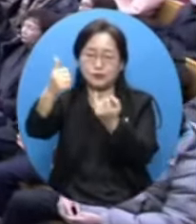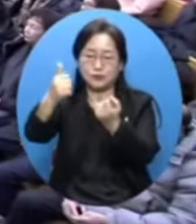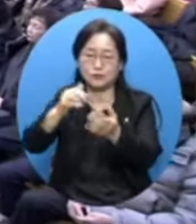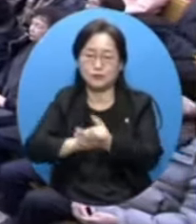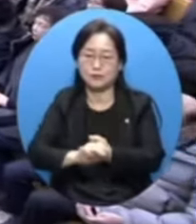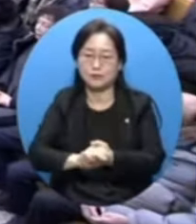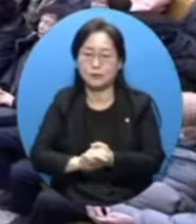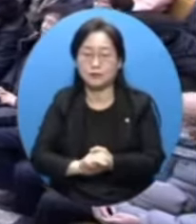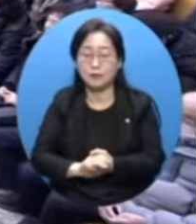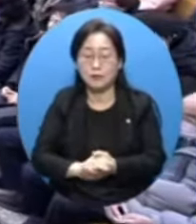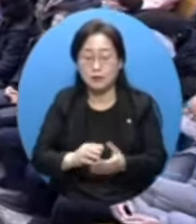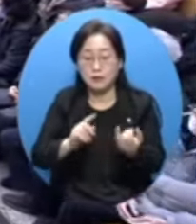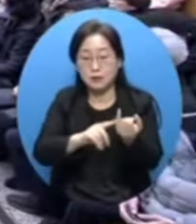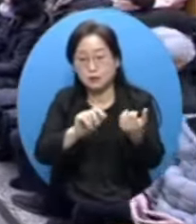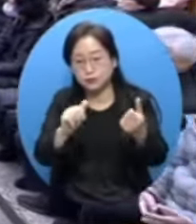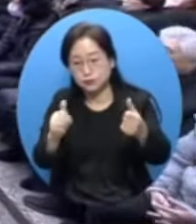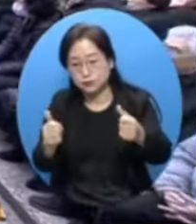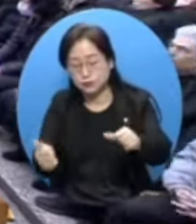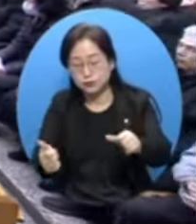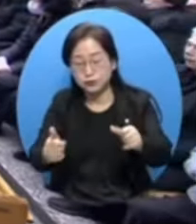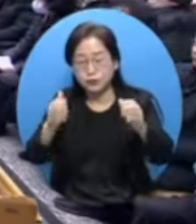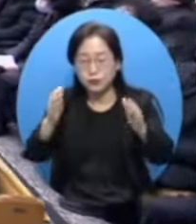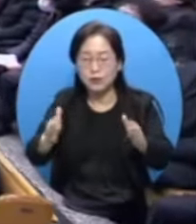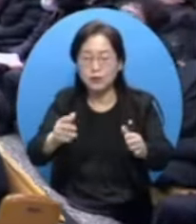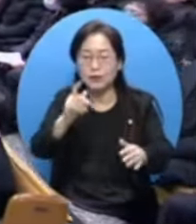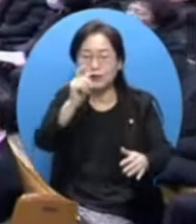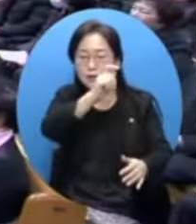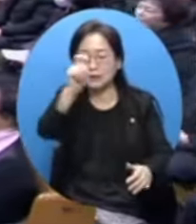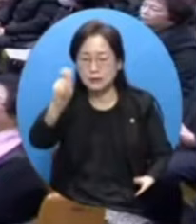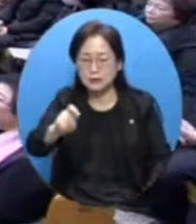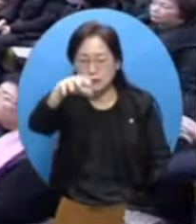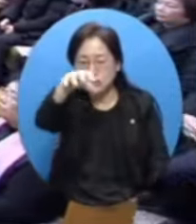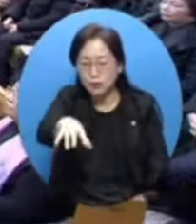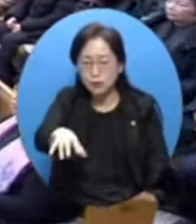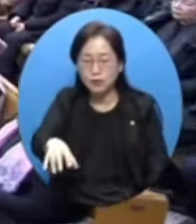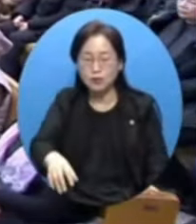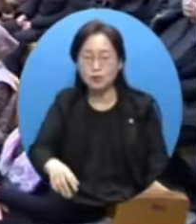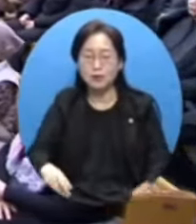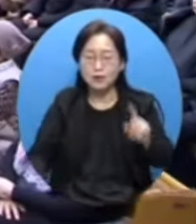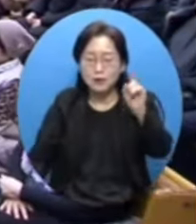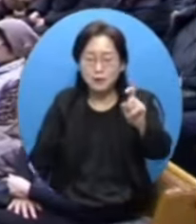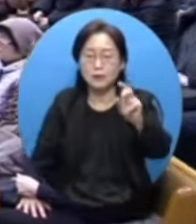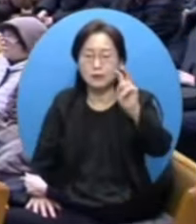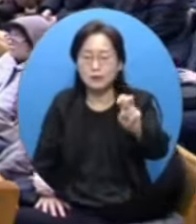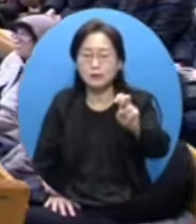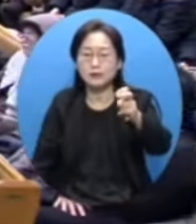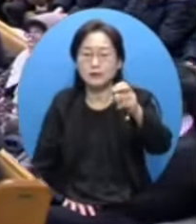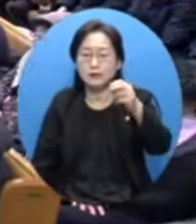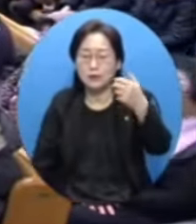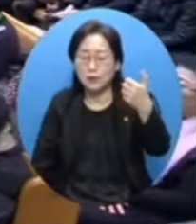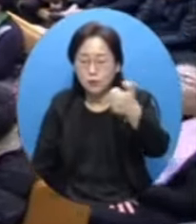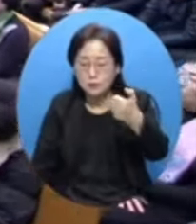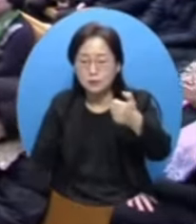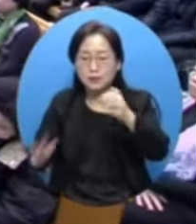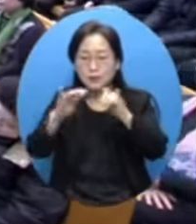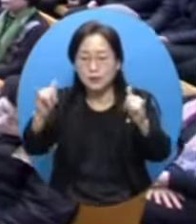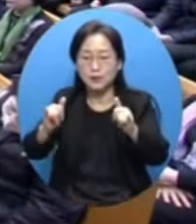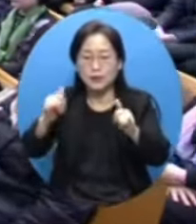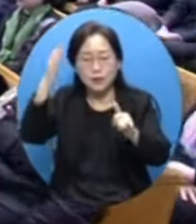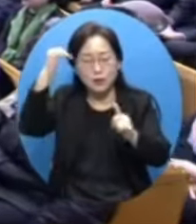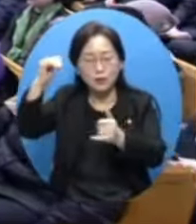죽어가는 순간에도 텍사스 청년 10명 수명 50명씩 조선으로 와서 복음을 전라고 하는